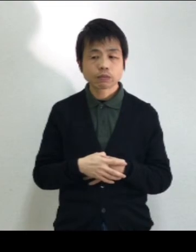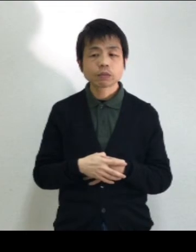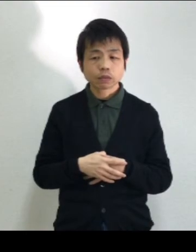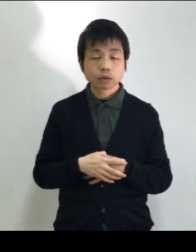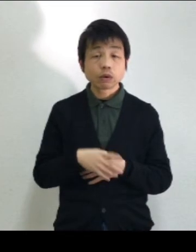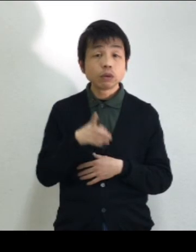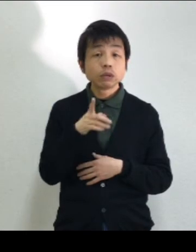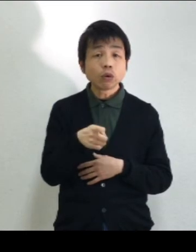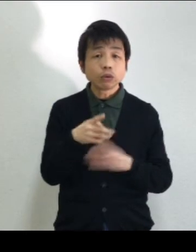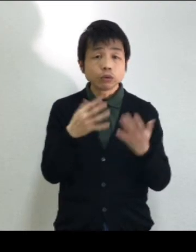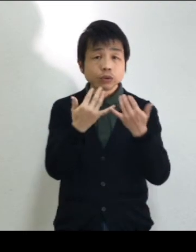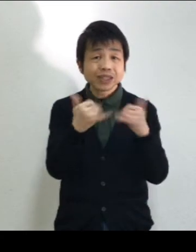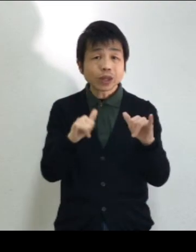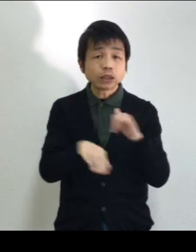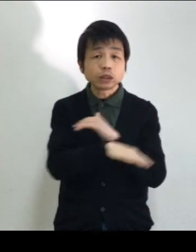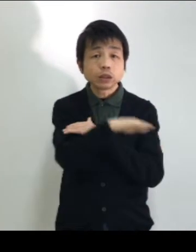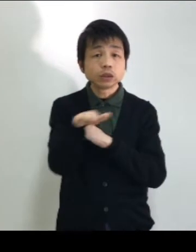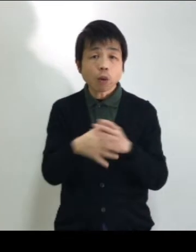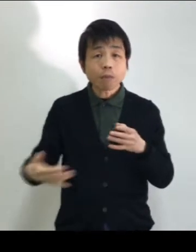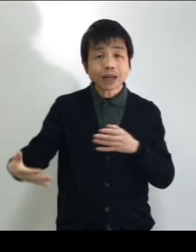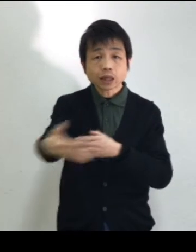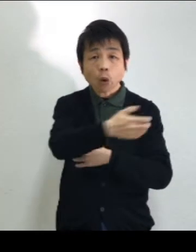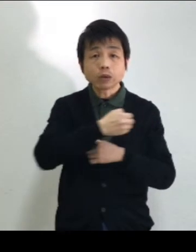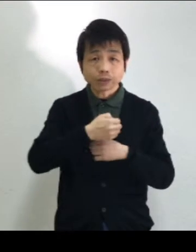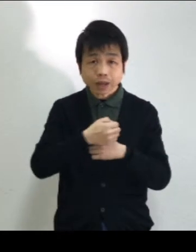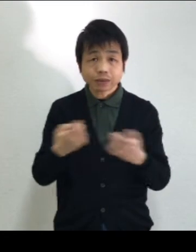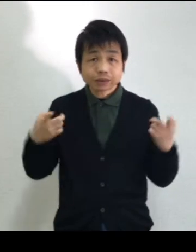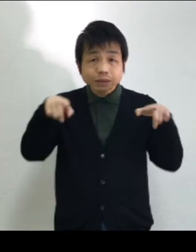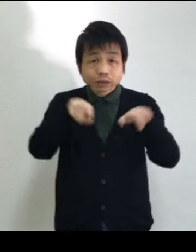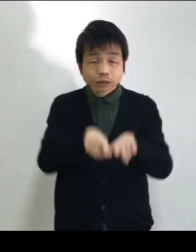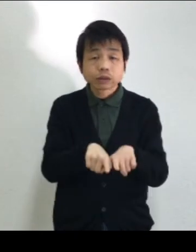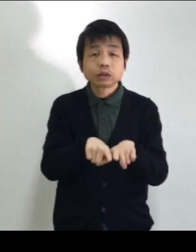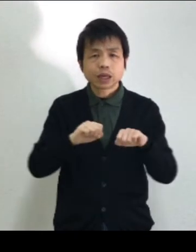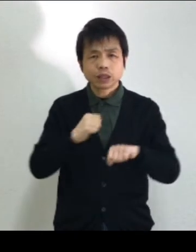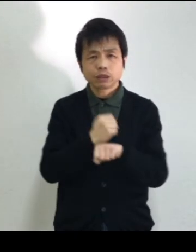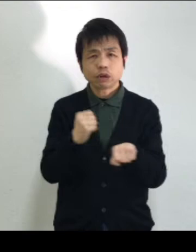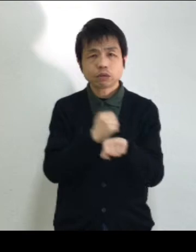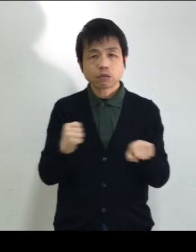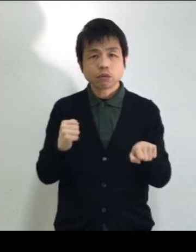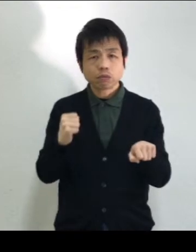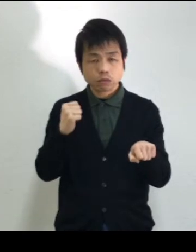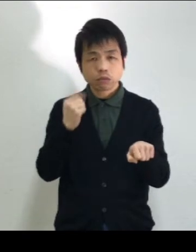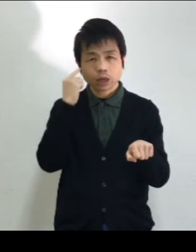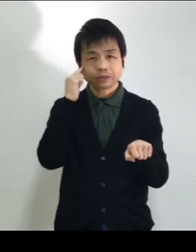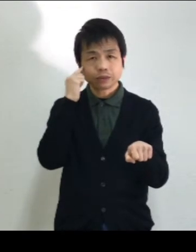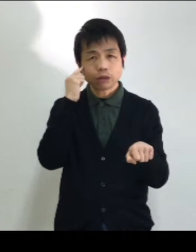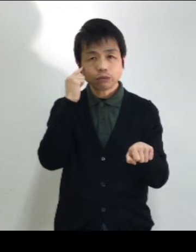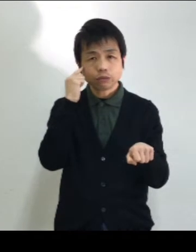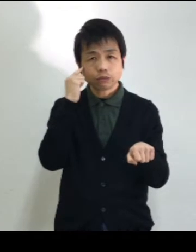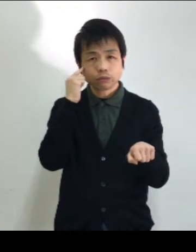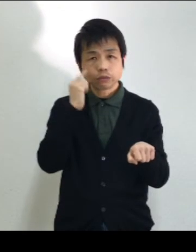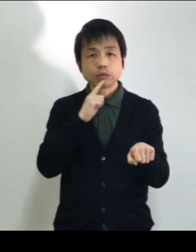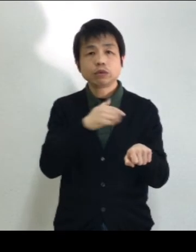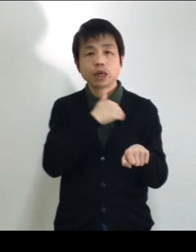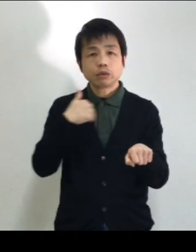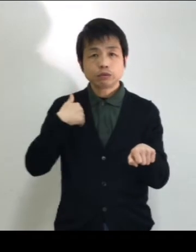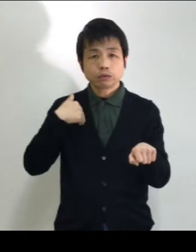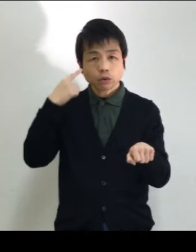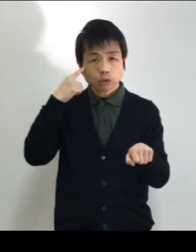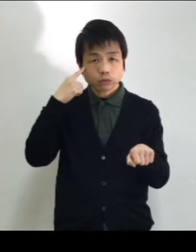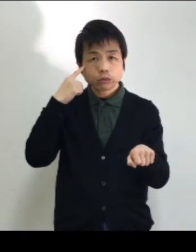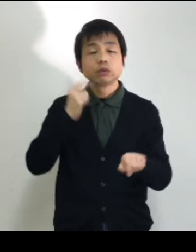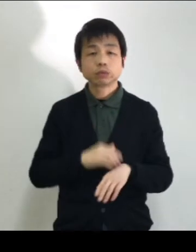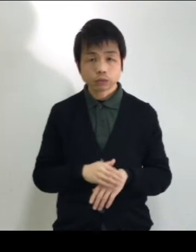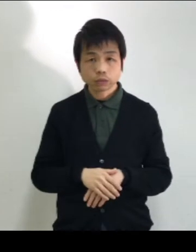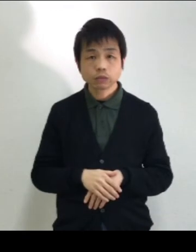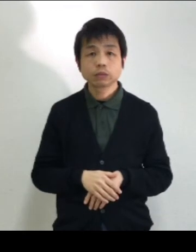ってね、そういう人たちを巻き込んでこそ自分たちは生きづらさを感じてるんだって言えるんだ